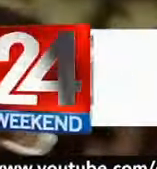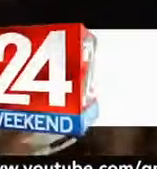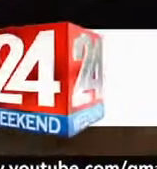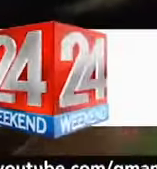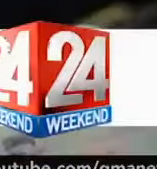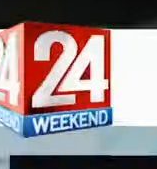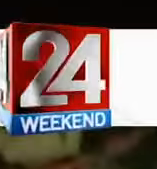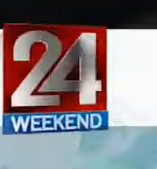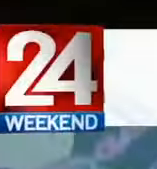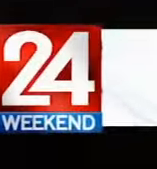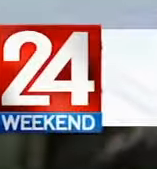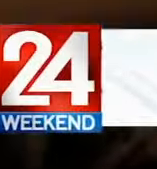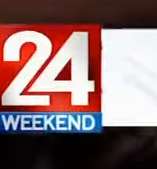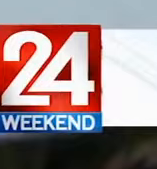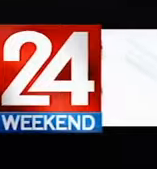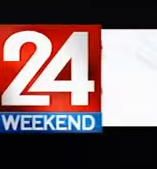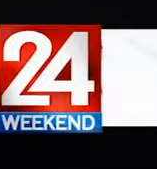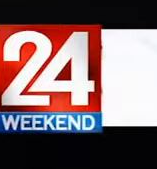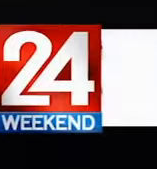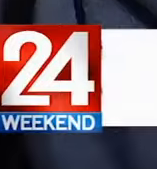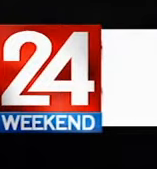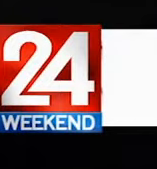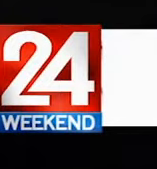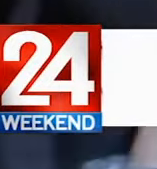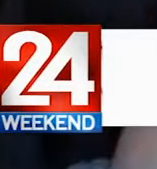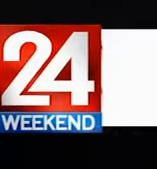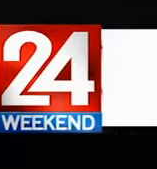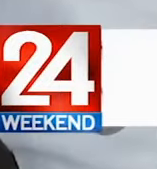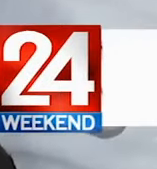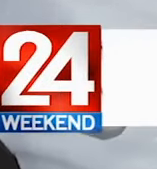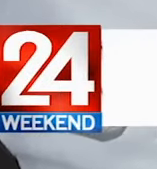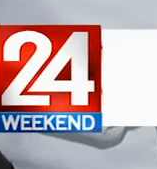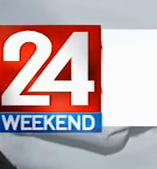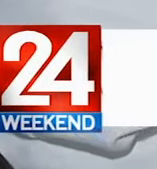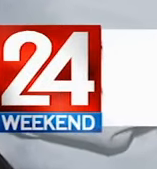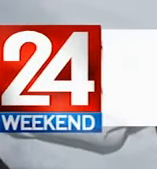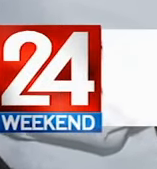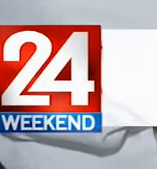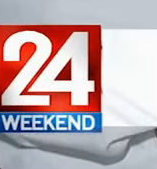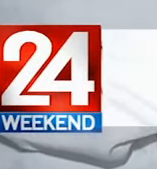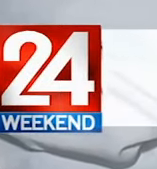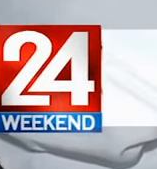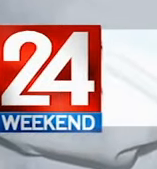Susunod, 7 gagawin umanong model, isinabak pala sa human trafficking.